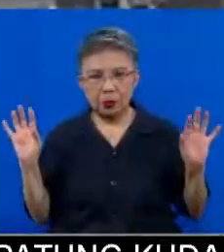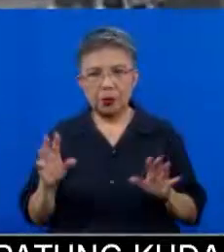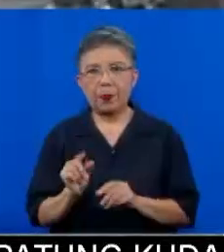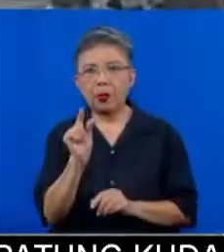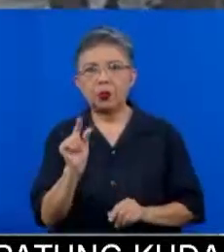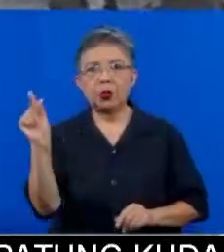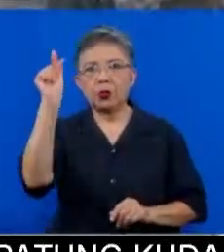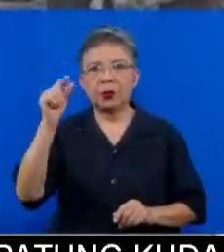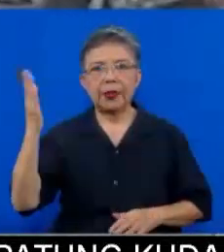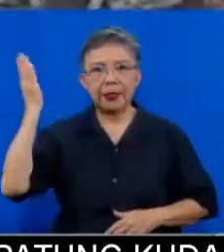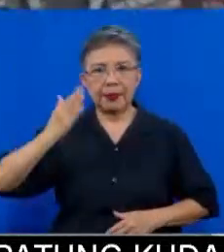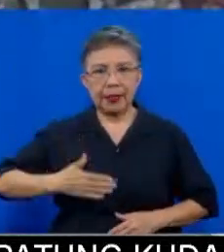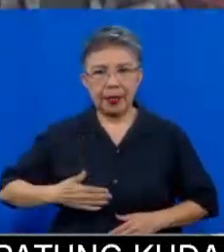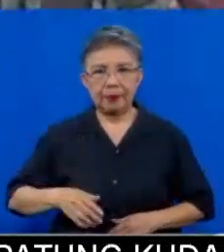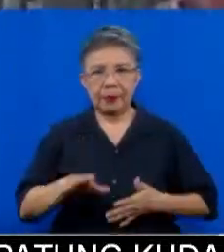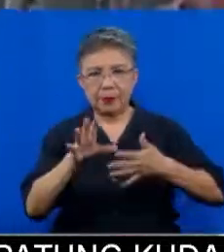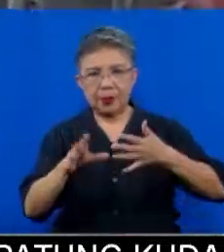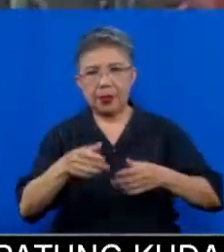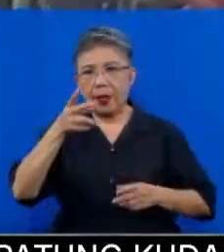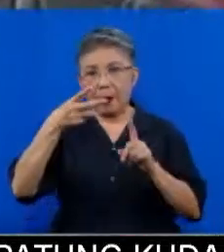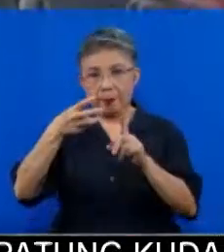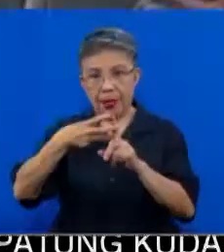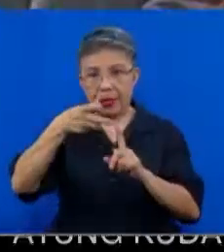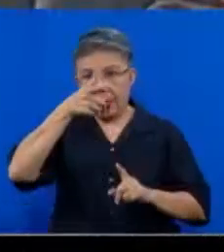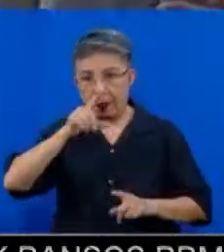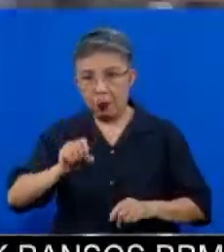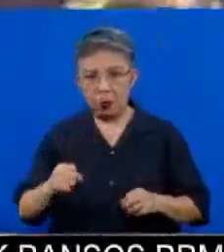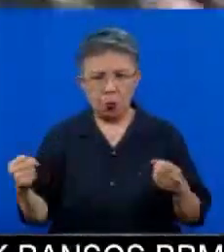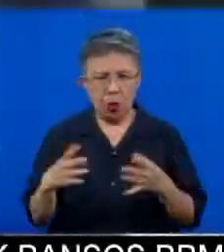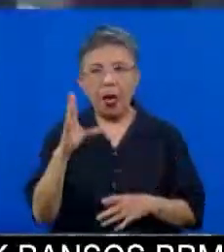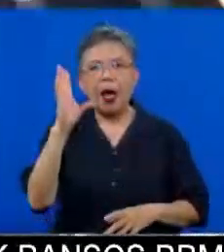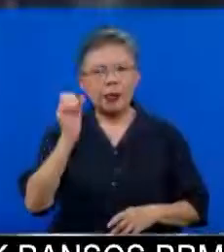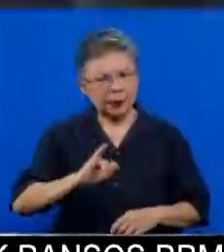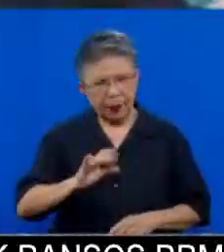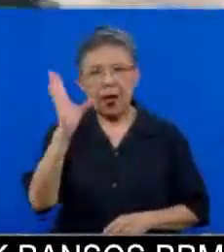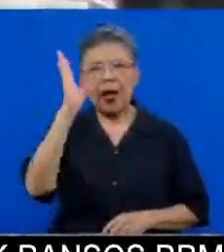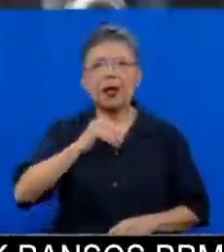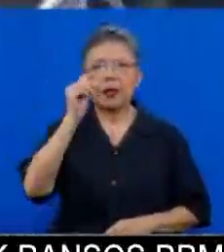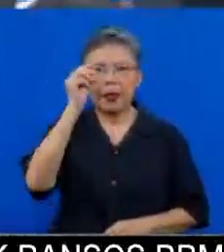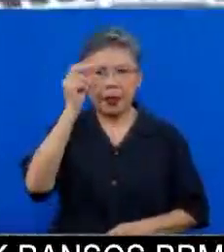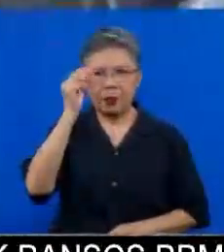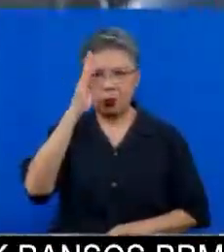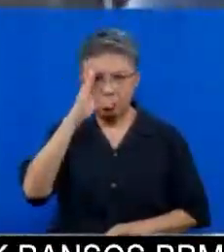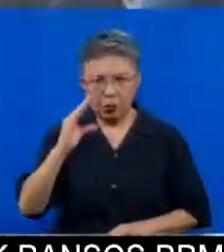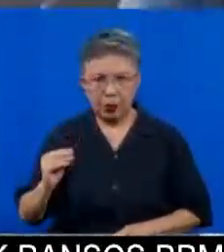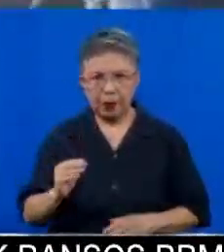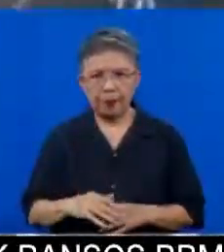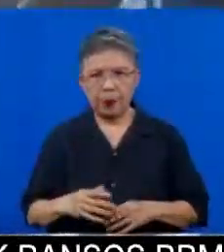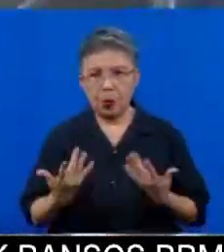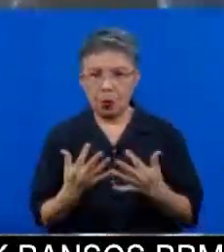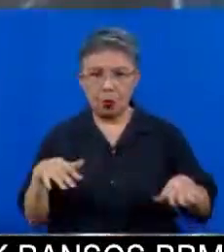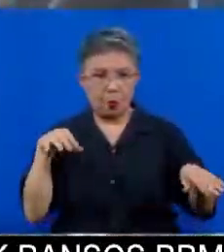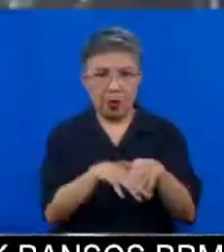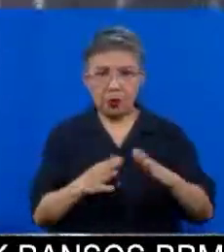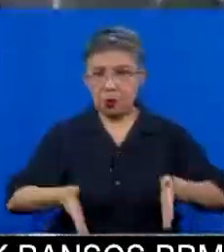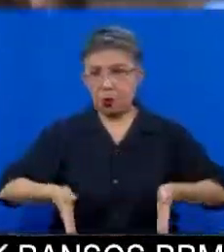pergerakan mahasiswa Islam Indonesia Cabang Bandar Lampung sempat memanas Rabu sore masa yang tidak diizinkan memasuki Gedung